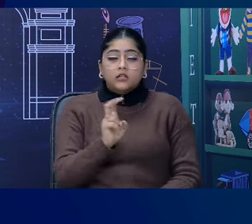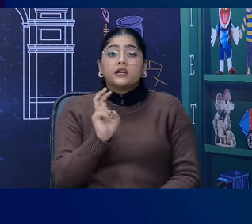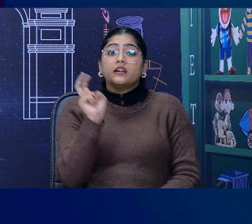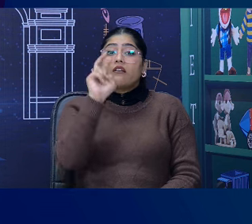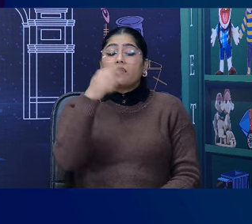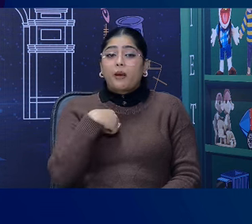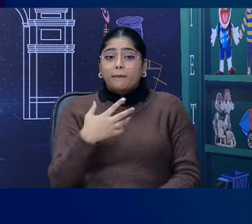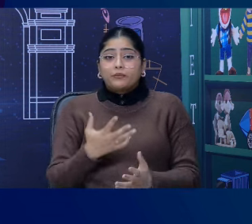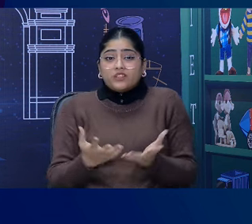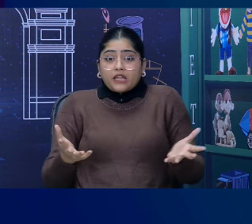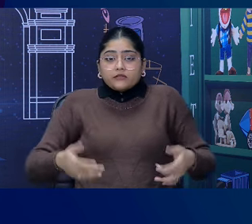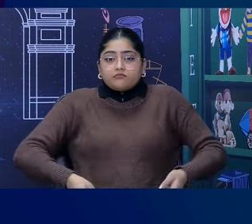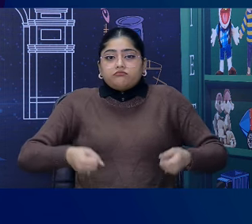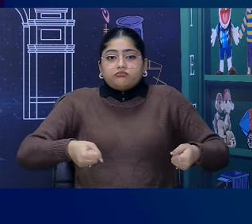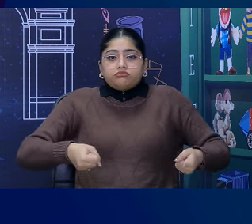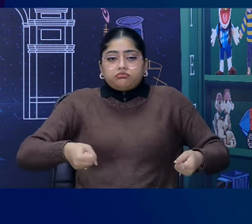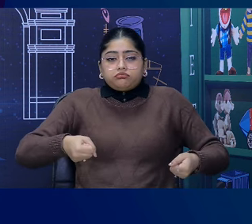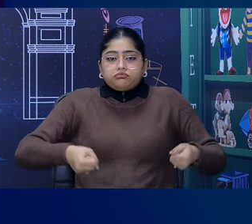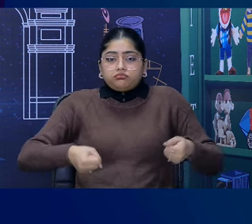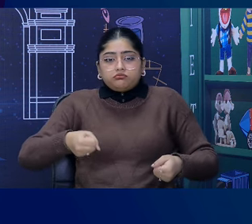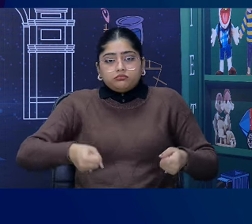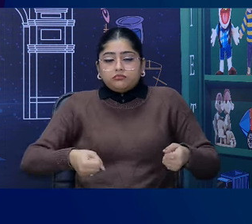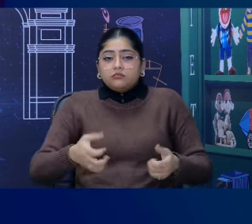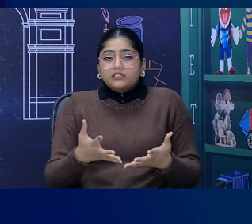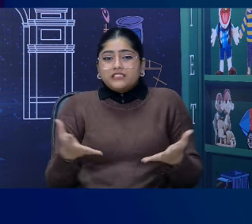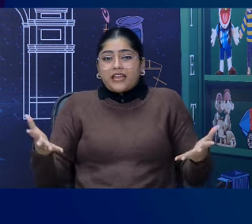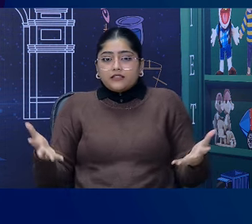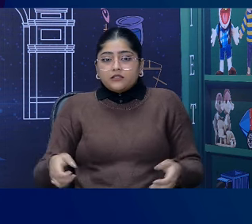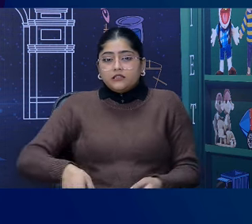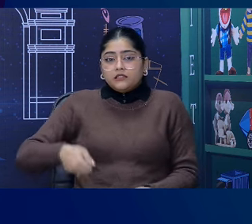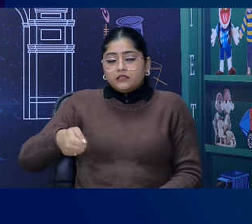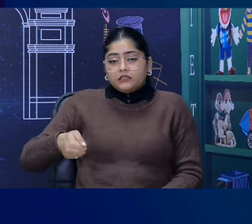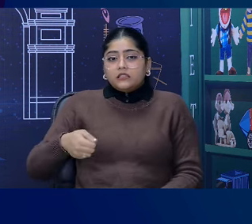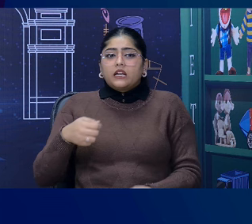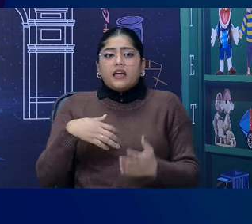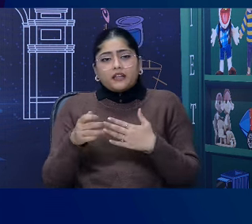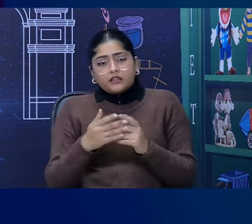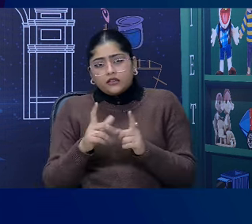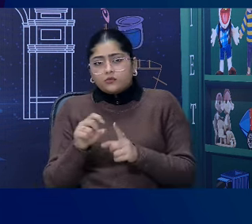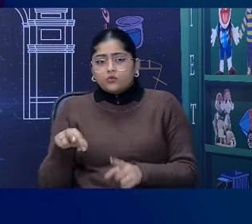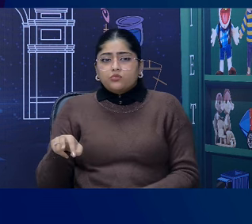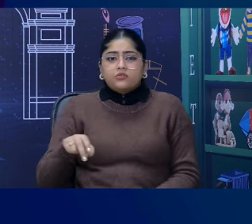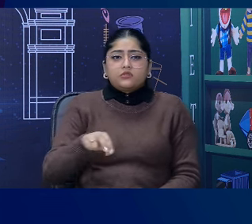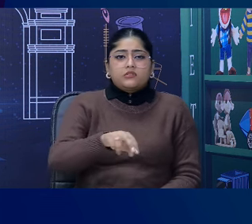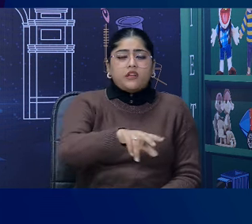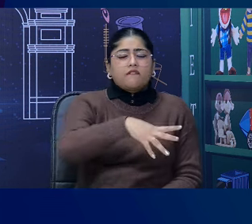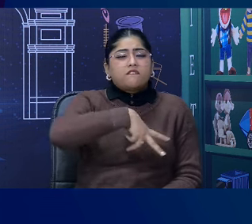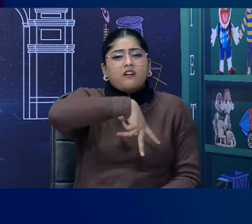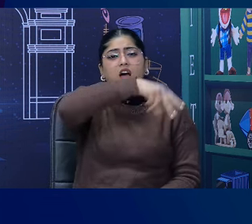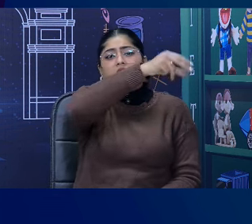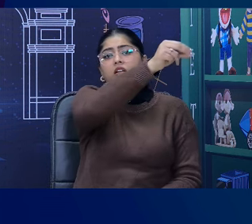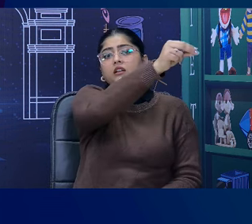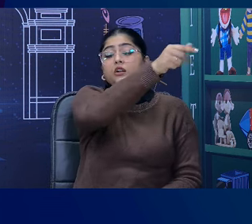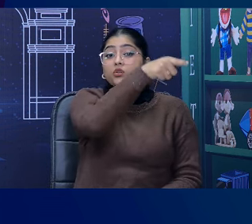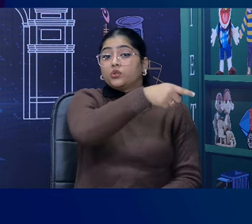है और उसको लगेज को लेके बहुत दूर तक हमें जाना है चाहे हम वो कैंपिंग कर रहे हैं चाहे वो हमारी बॉडी पर स्ट्रेस कर रहा है वो